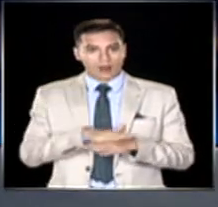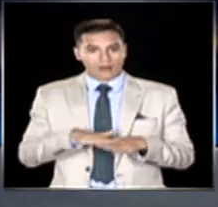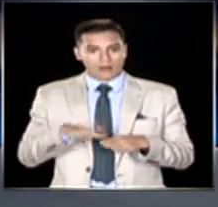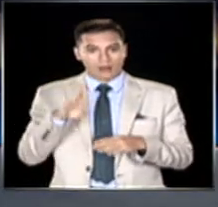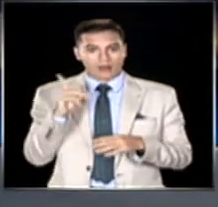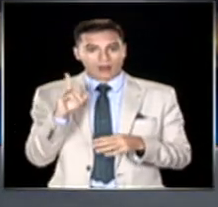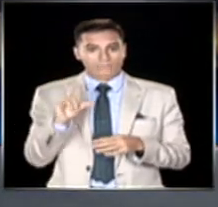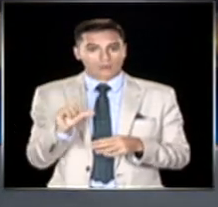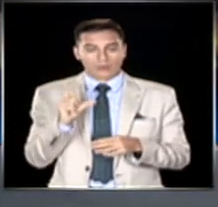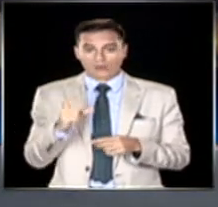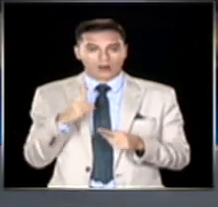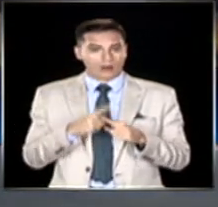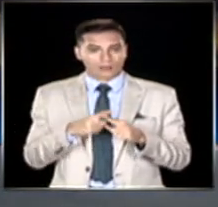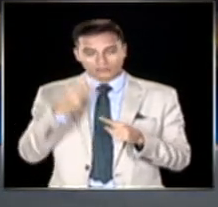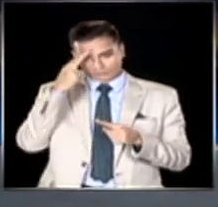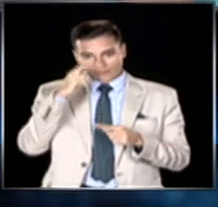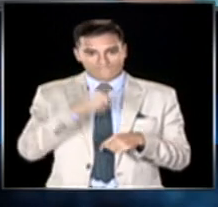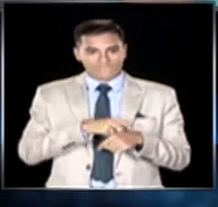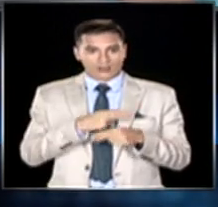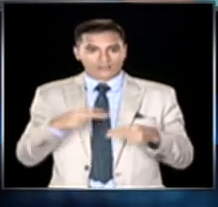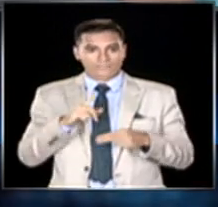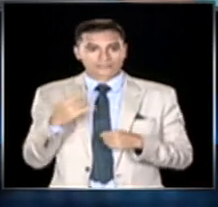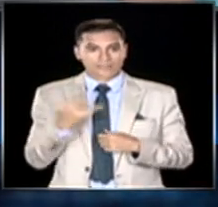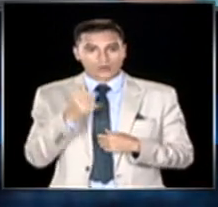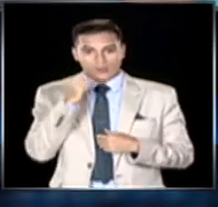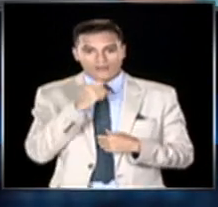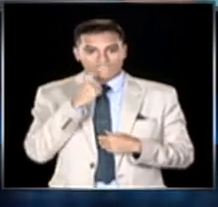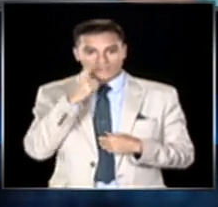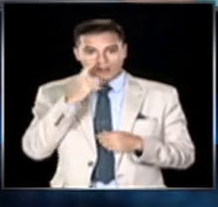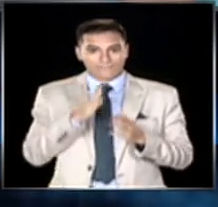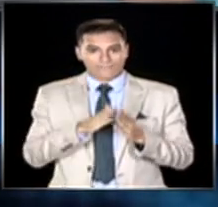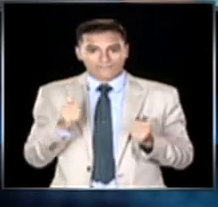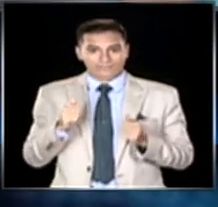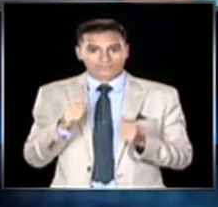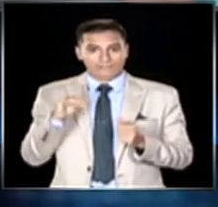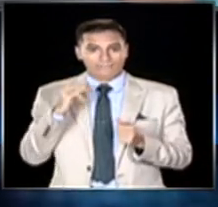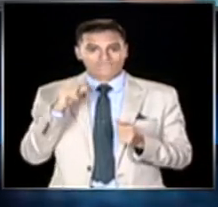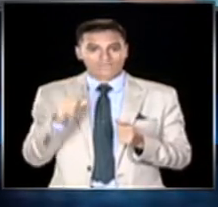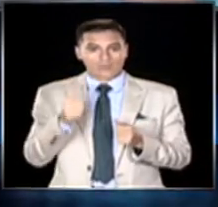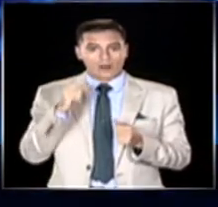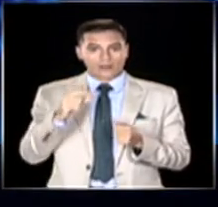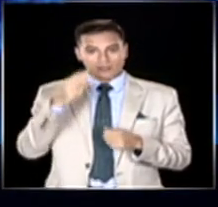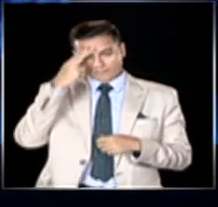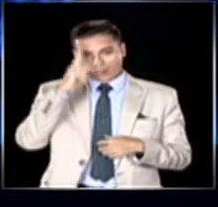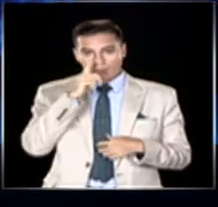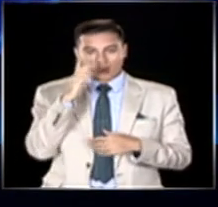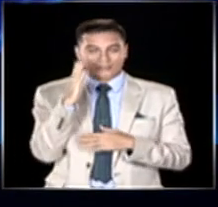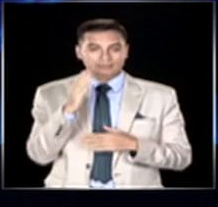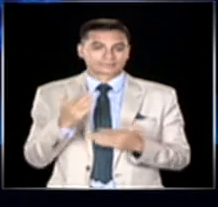الكربون. غلط. فترة مش سهلة هي أغنية الفنان مصري، فمن هو؟ محمد فؤاد. غلط. ما هي اللغة